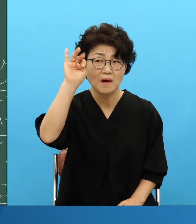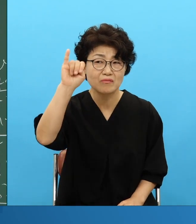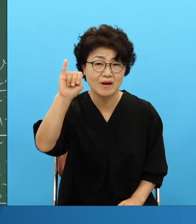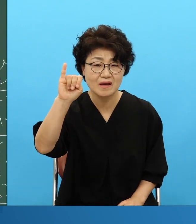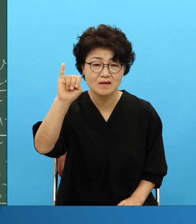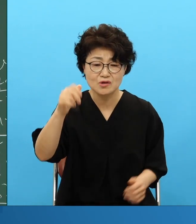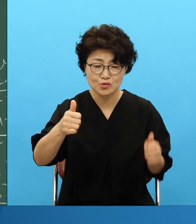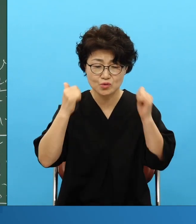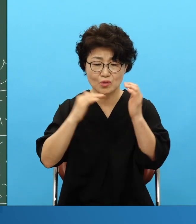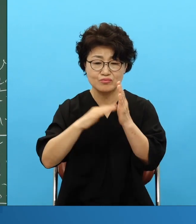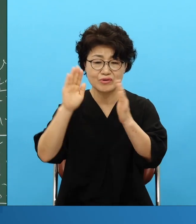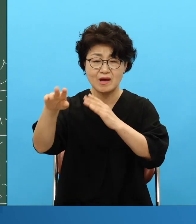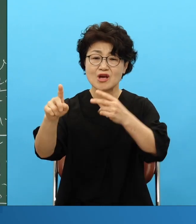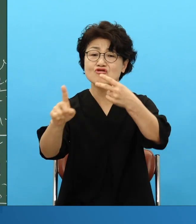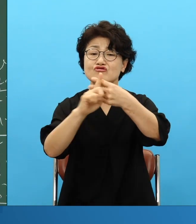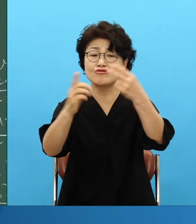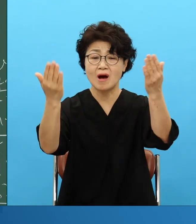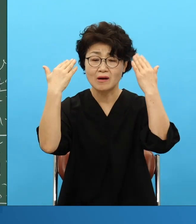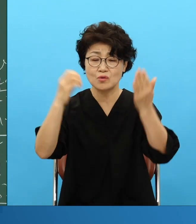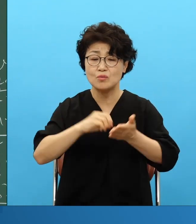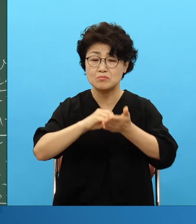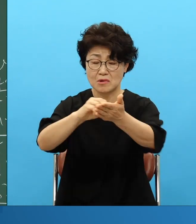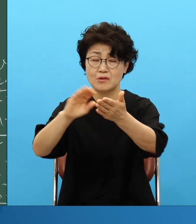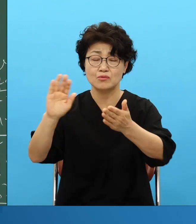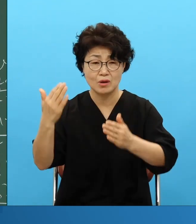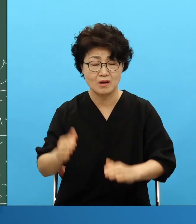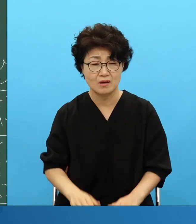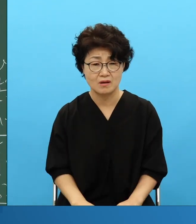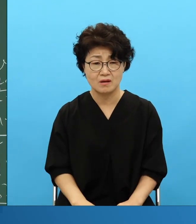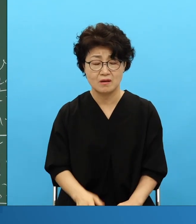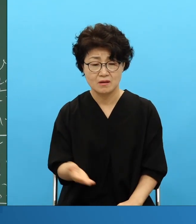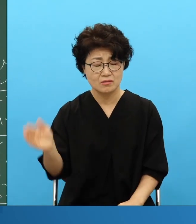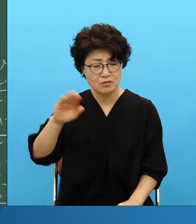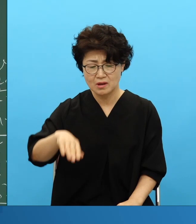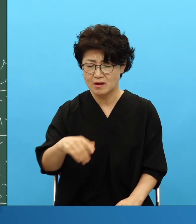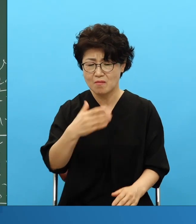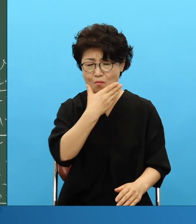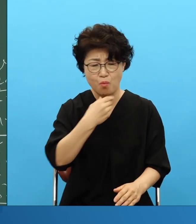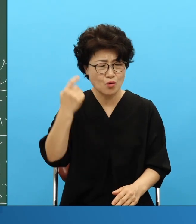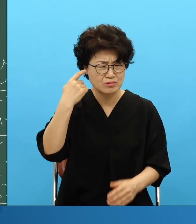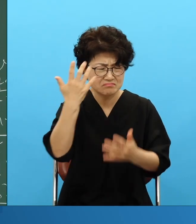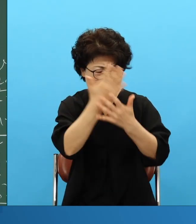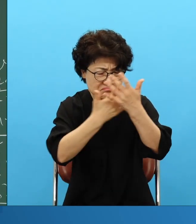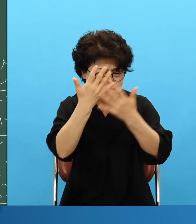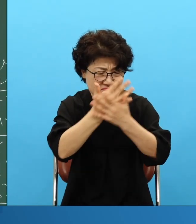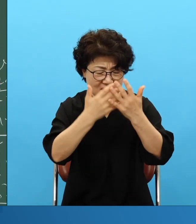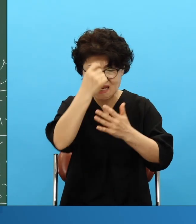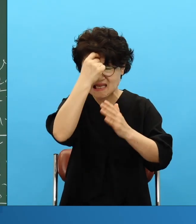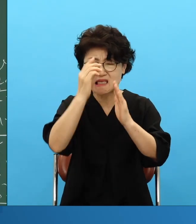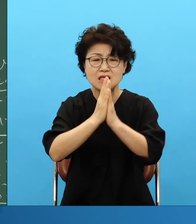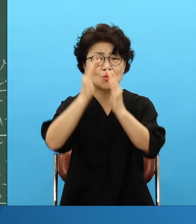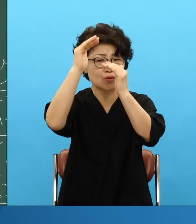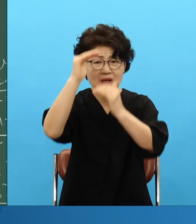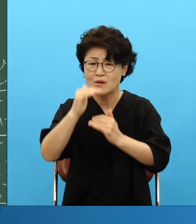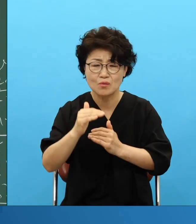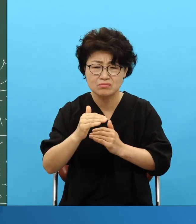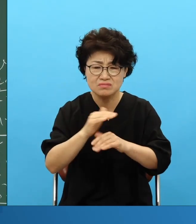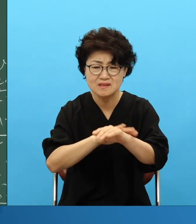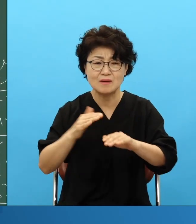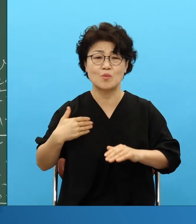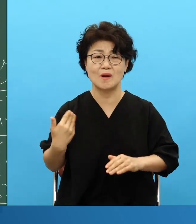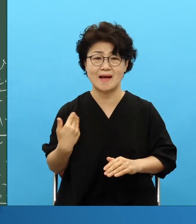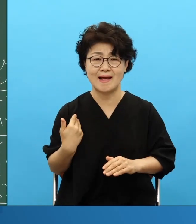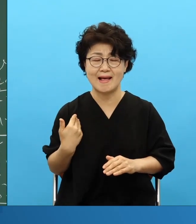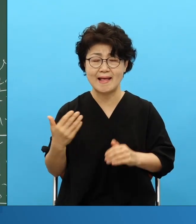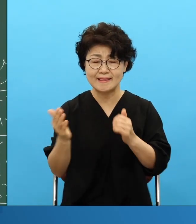are going to graduate in a couple of years, 이것들을 보니까 복음 하나도 안 돼 있고 기도 전혀 몰라요. in a couple of months, and don't know the gospel. They don't know how to pray. 그래서